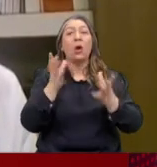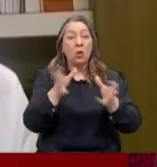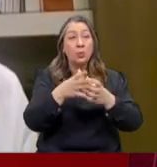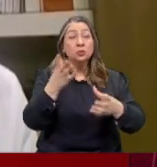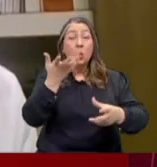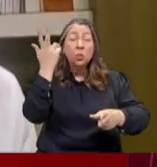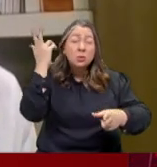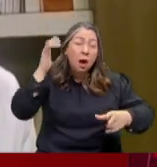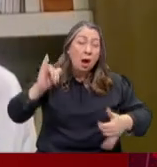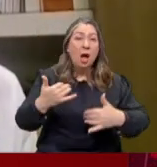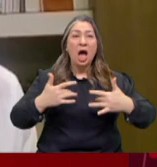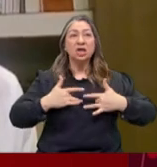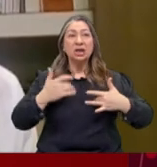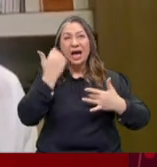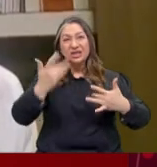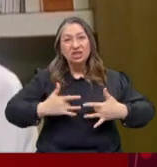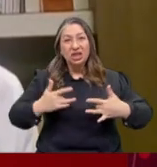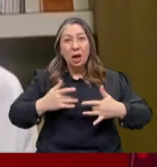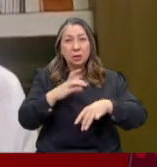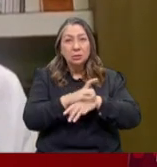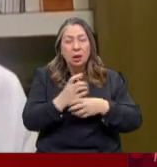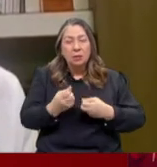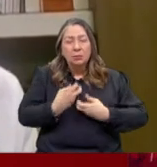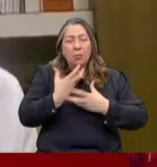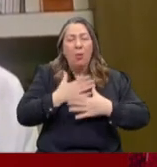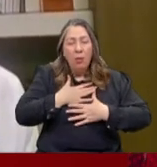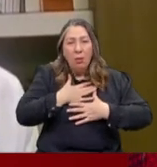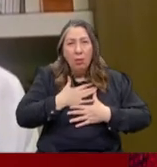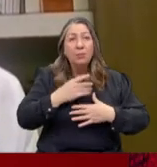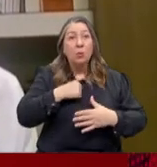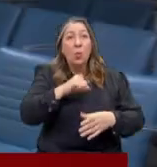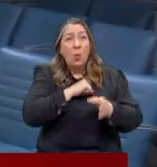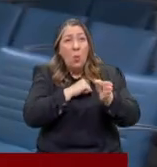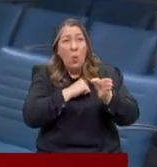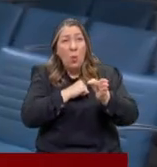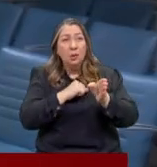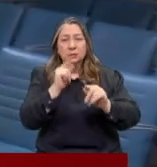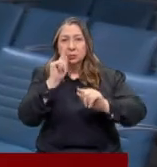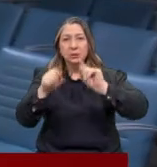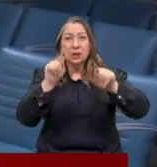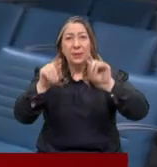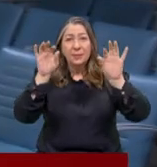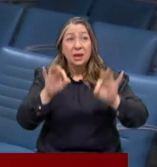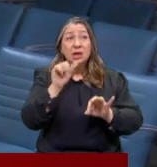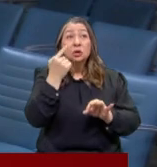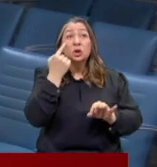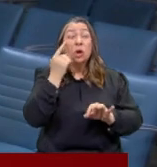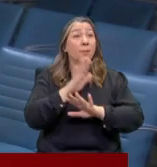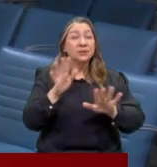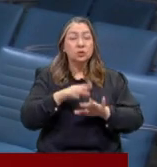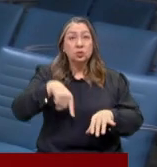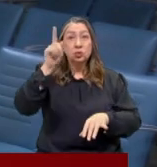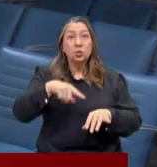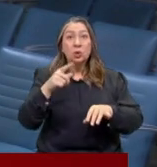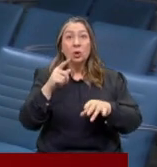şiddetli akciğer bulgularıyla hastalık seyretmeye devam ediyor. Yani bizim korkumuz da oydu zaten. Salgının başından beri hiç görmediğimiz günlük